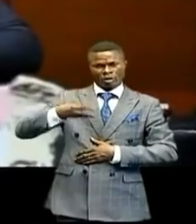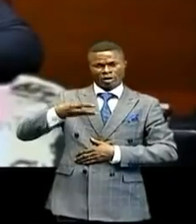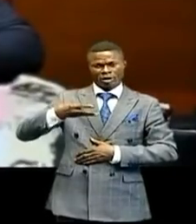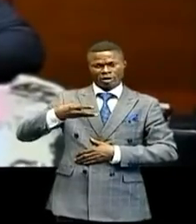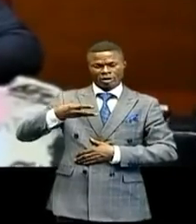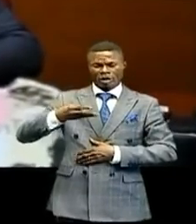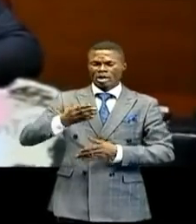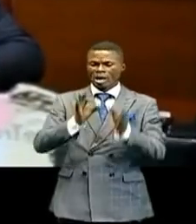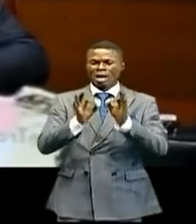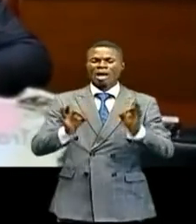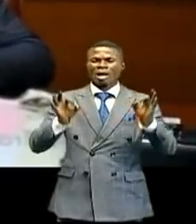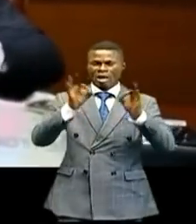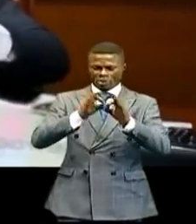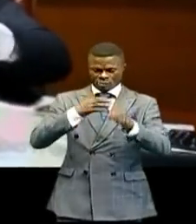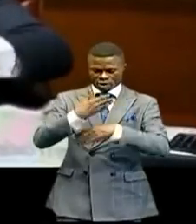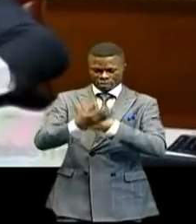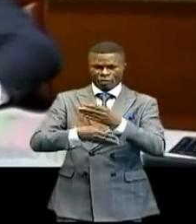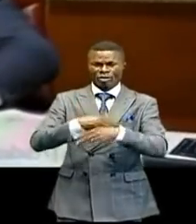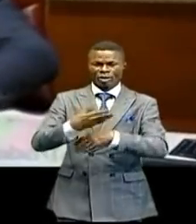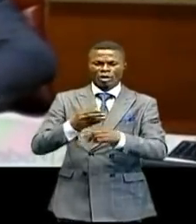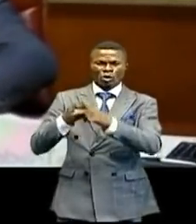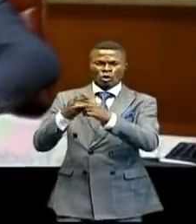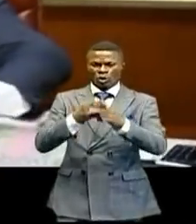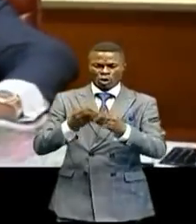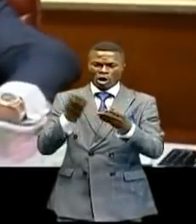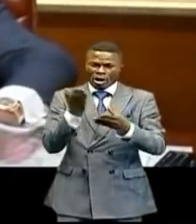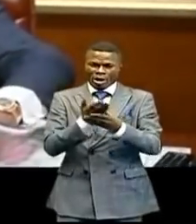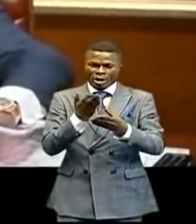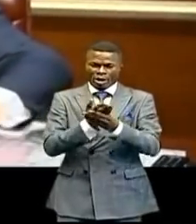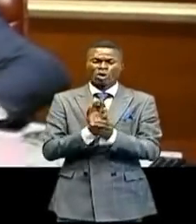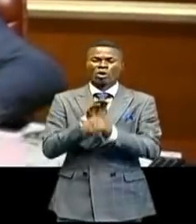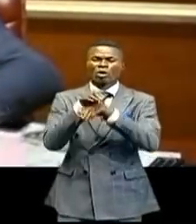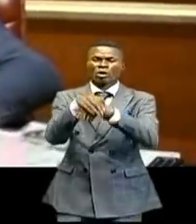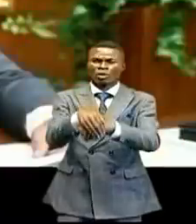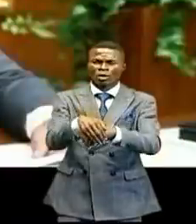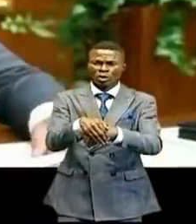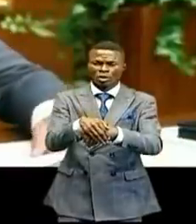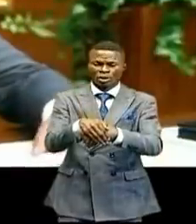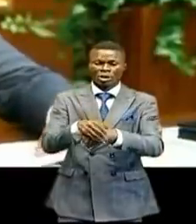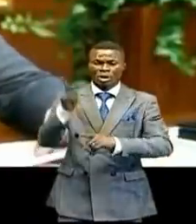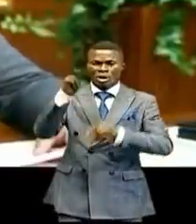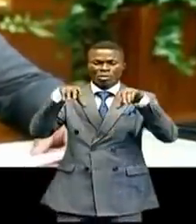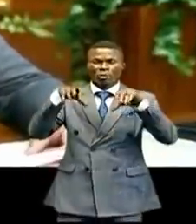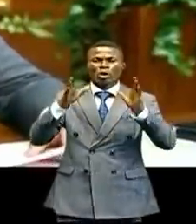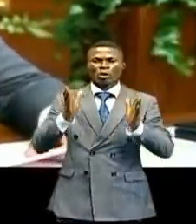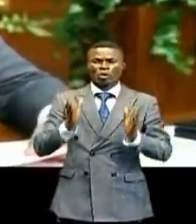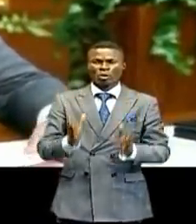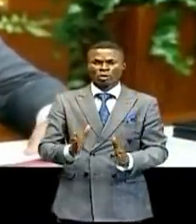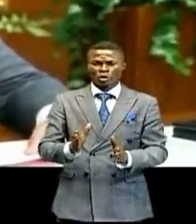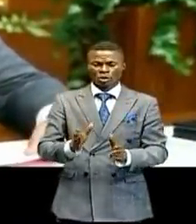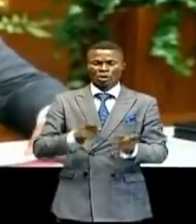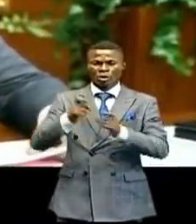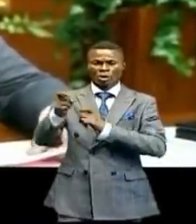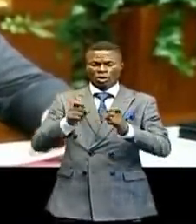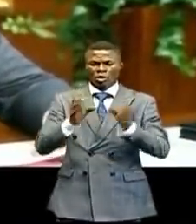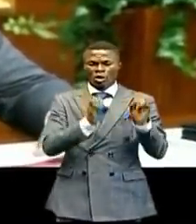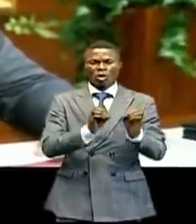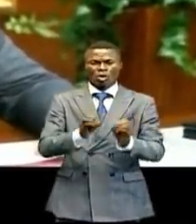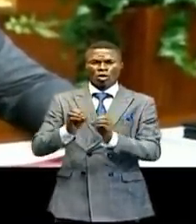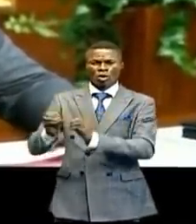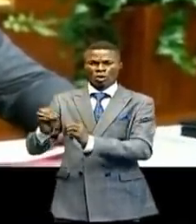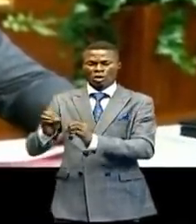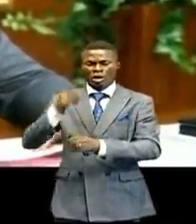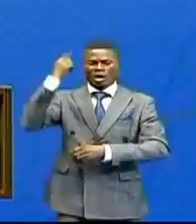De la nécessité d'assurer les suivis des dossiers de la participation de nos compatriotes à la gouvernance des